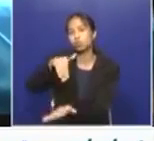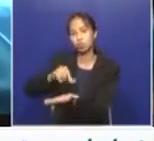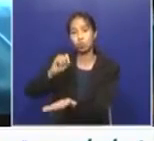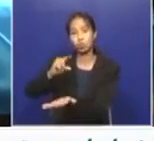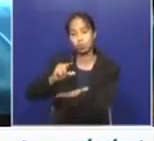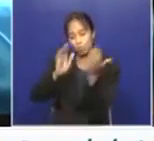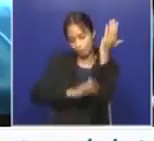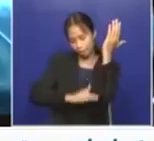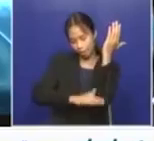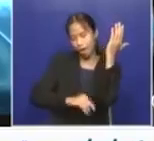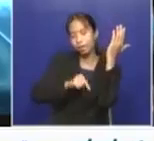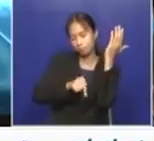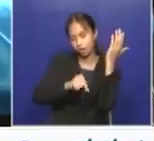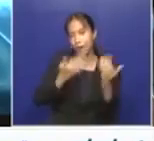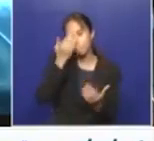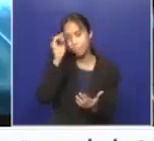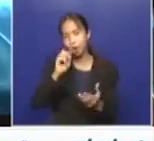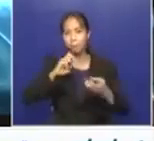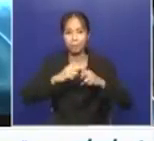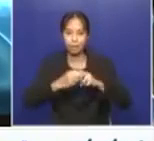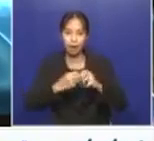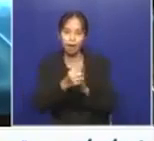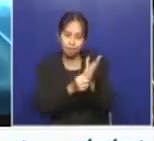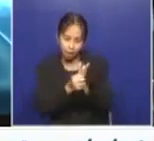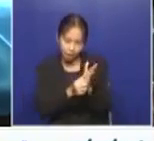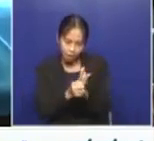ายแดนภาคใต้เพื่อให้แก้ไขปัญหาความเดือดร้อน